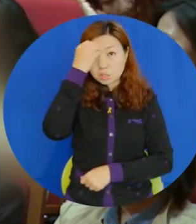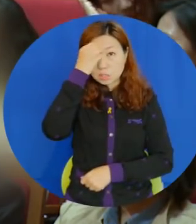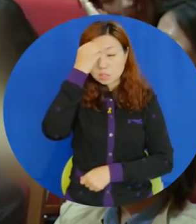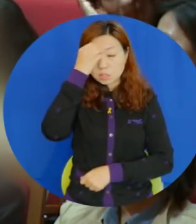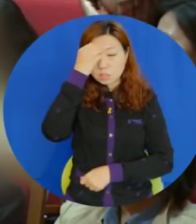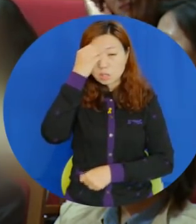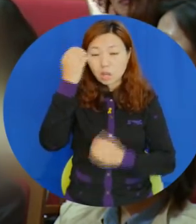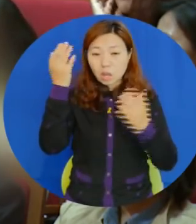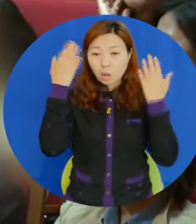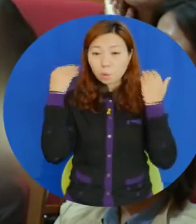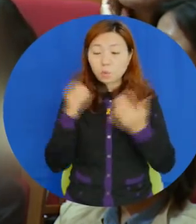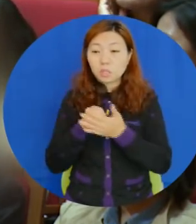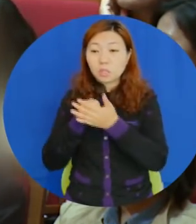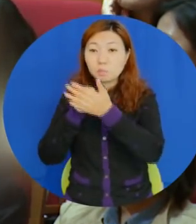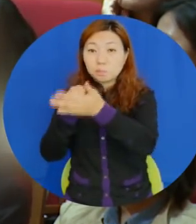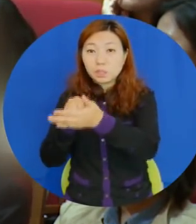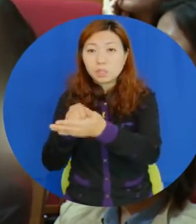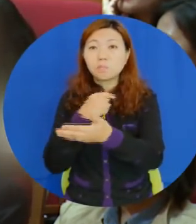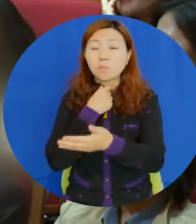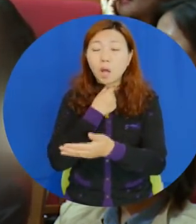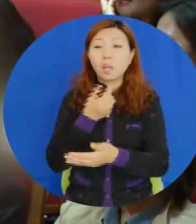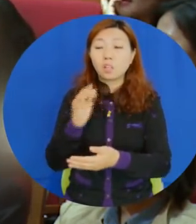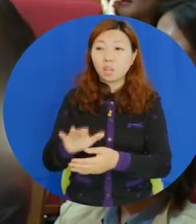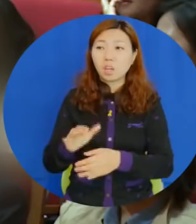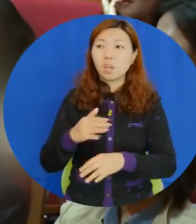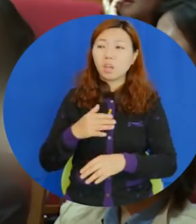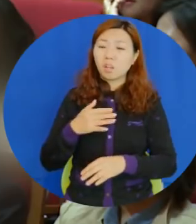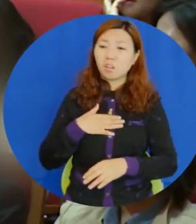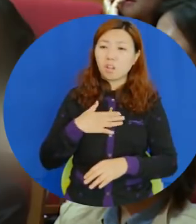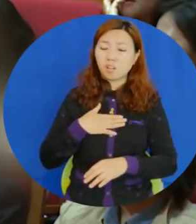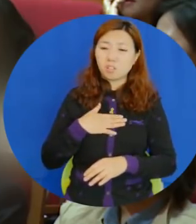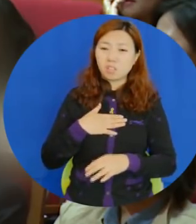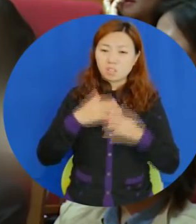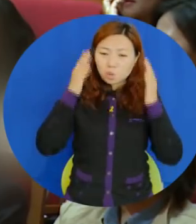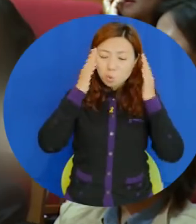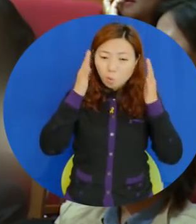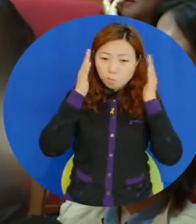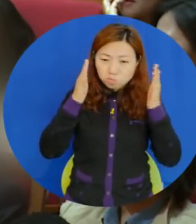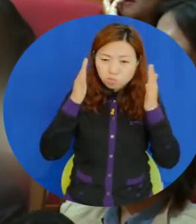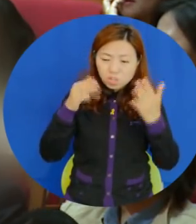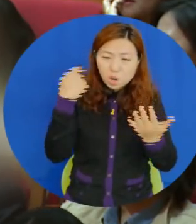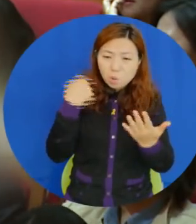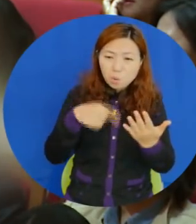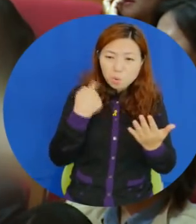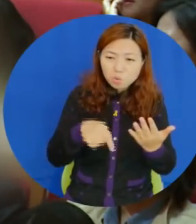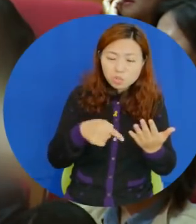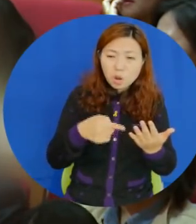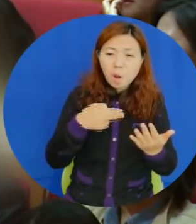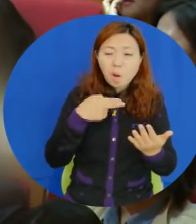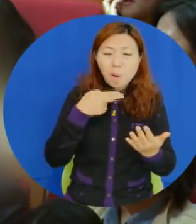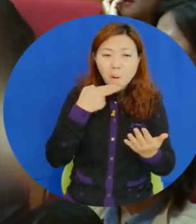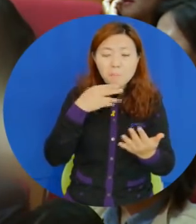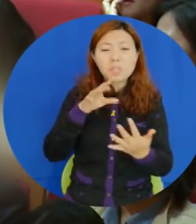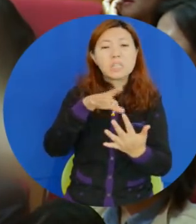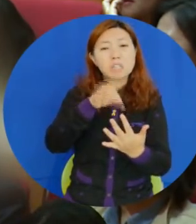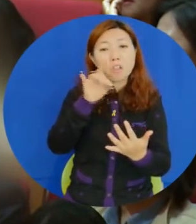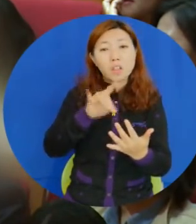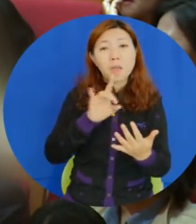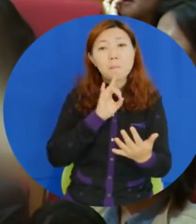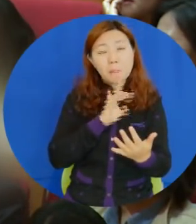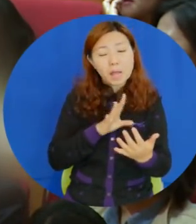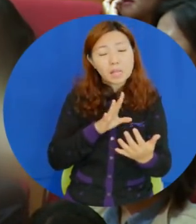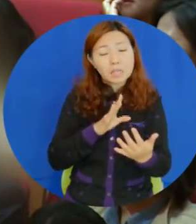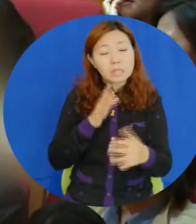특목고 입시를 했었는데, 네. 예를 들어 얘가 나중에 돼서, 저는 지금 공부 안 시키는 방향으로만